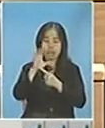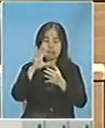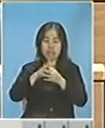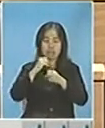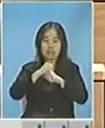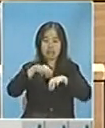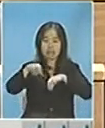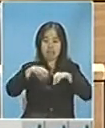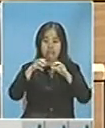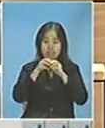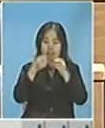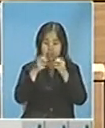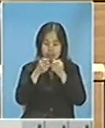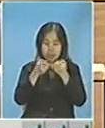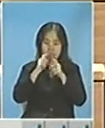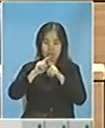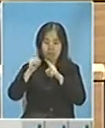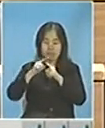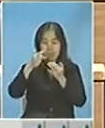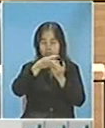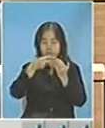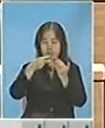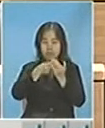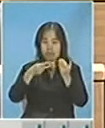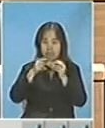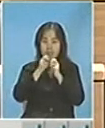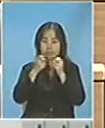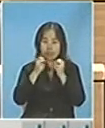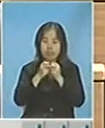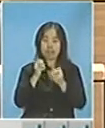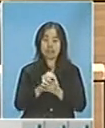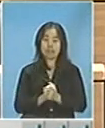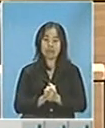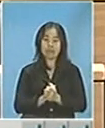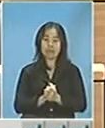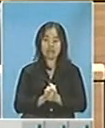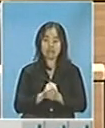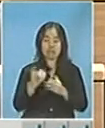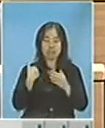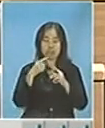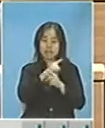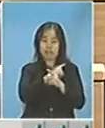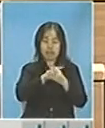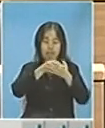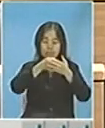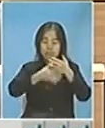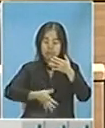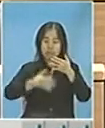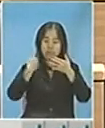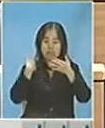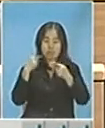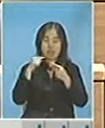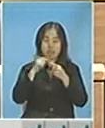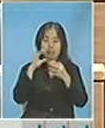ำพจนานุกรมสารานุกรมอักขรานุกรมอนุกรมวิธานนะยืดยาวมากมายครับท่านประธาน6กำหนดหลักเกณฑ์เกี่ยวกับ